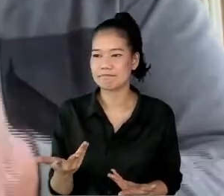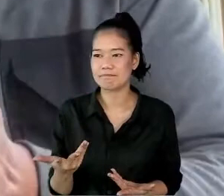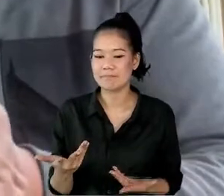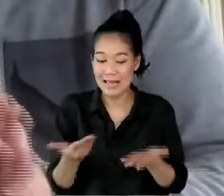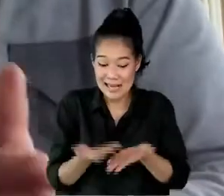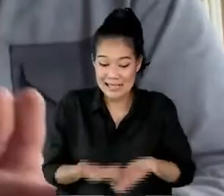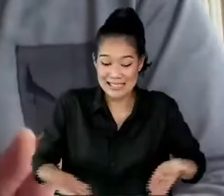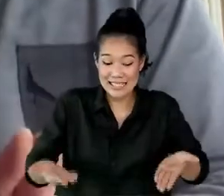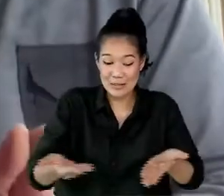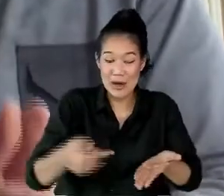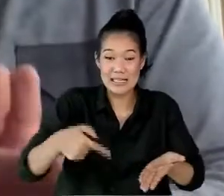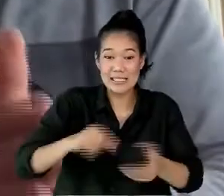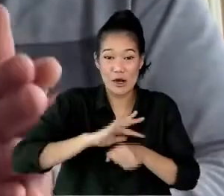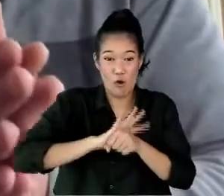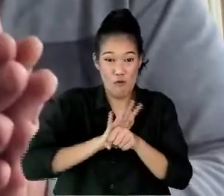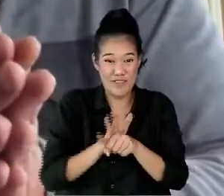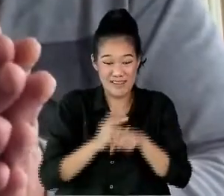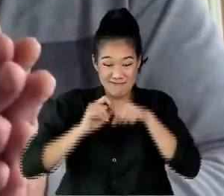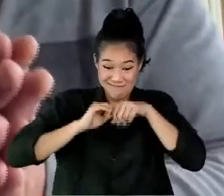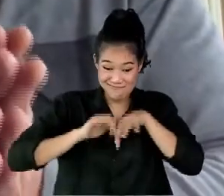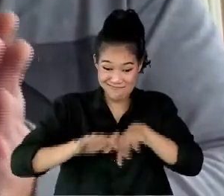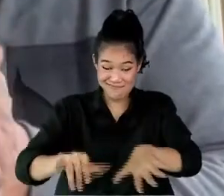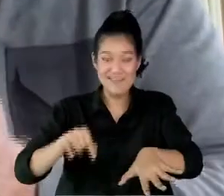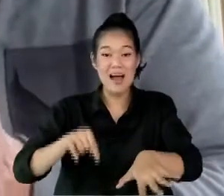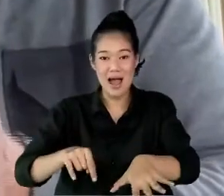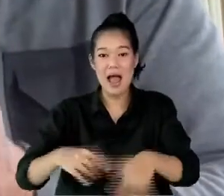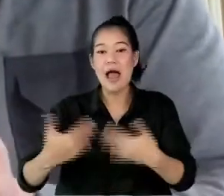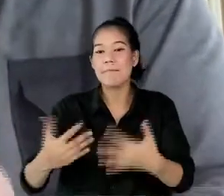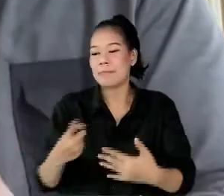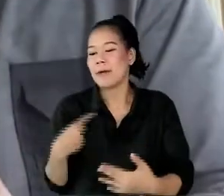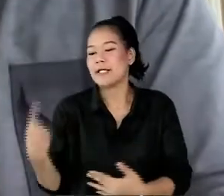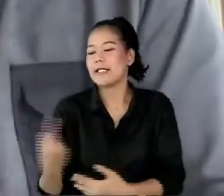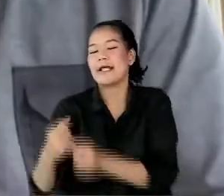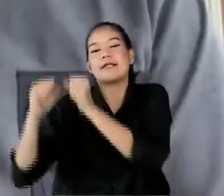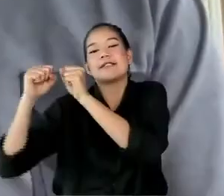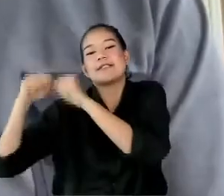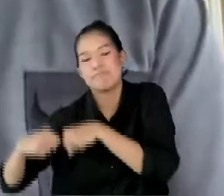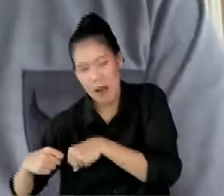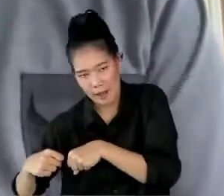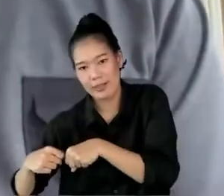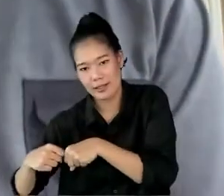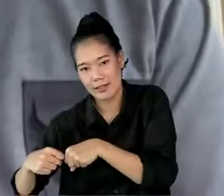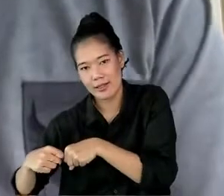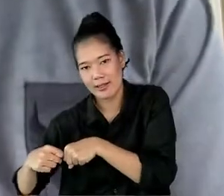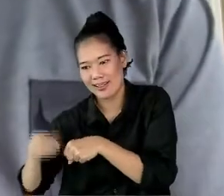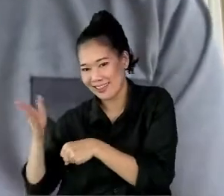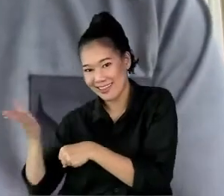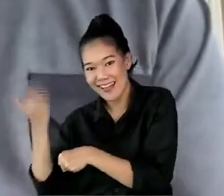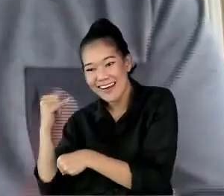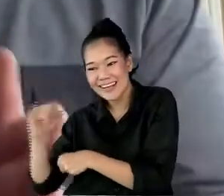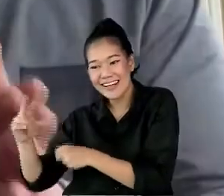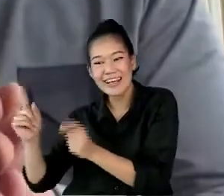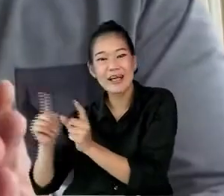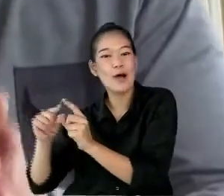di tengah pandemi ini gitu ya, kesepakatan kita bersama dengan Irwan